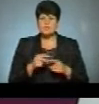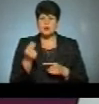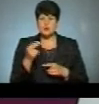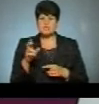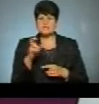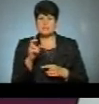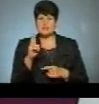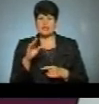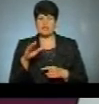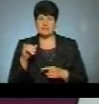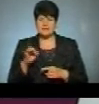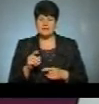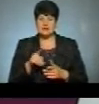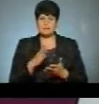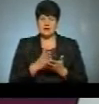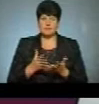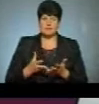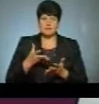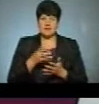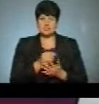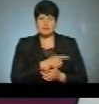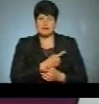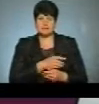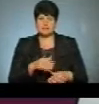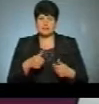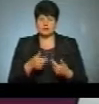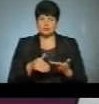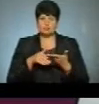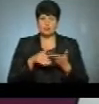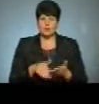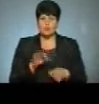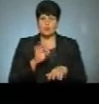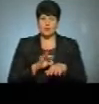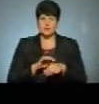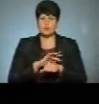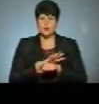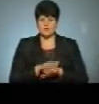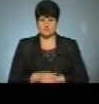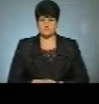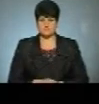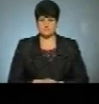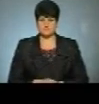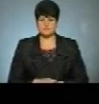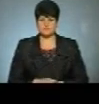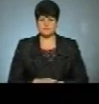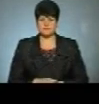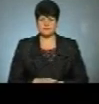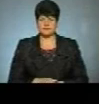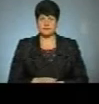березень і квітень. Їх мають виплачувати медикам, які надають допомогу хворим на коронавірус. Місто